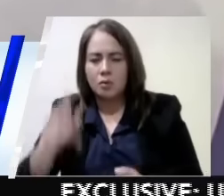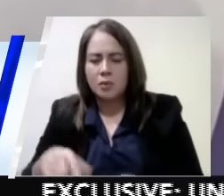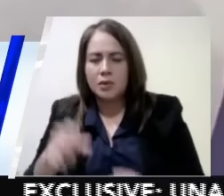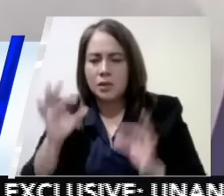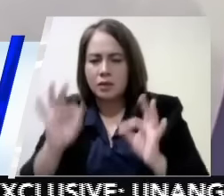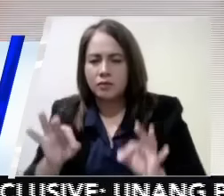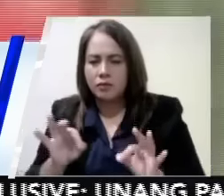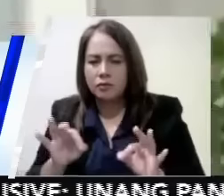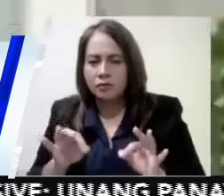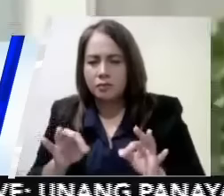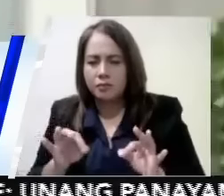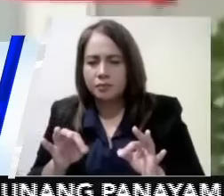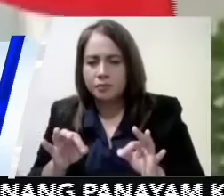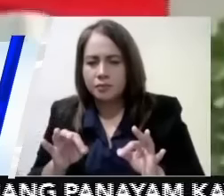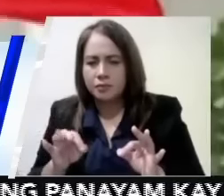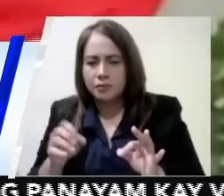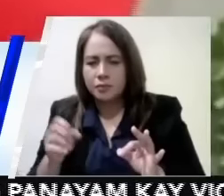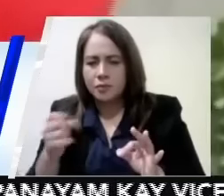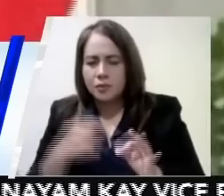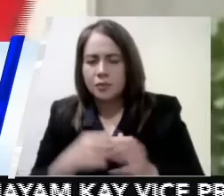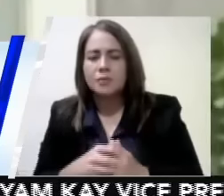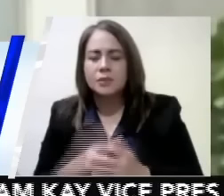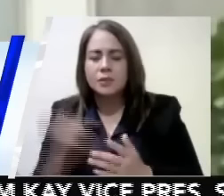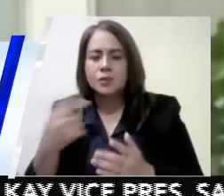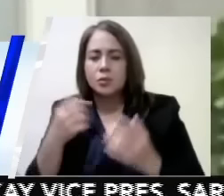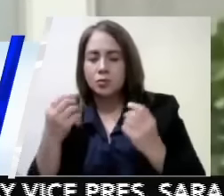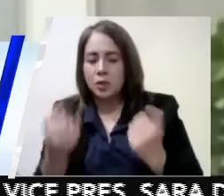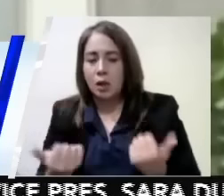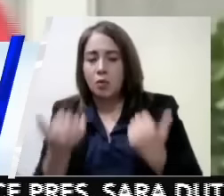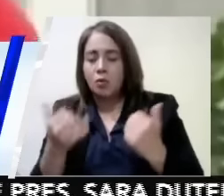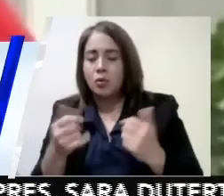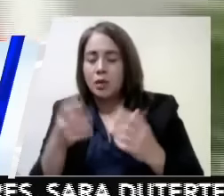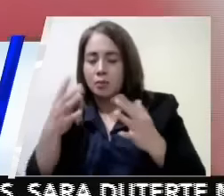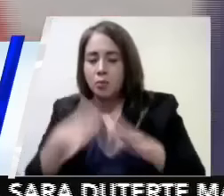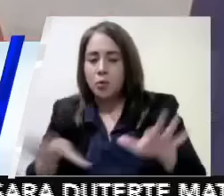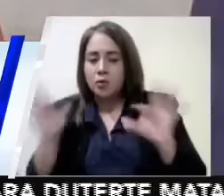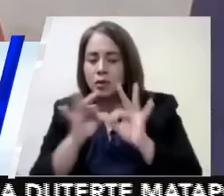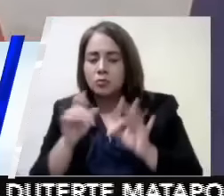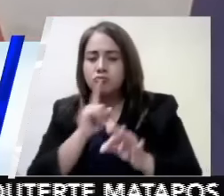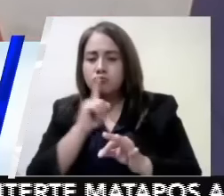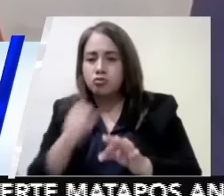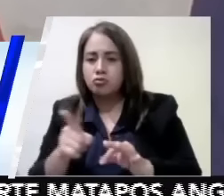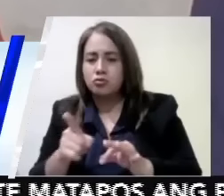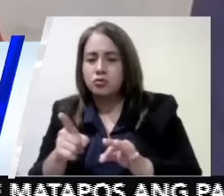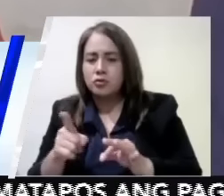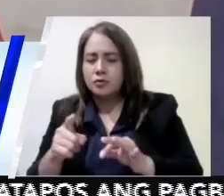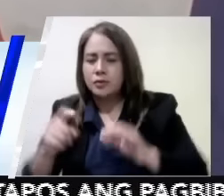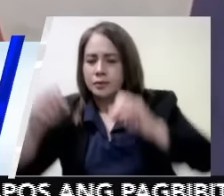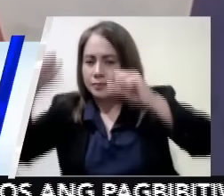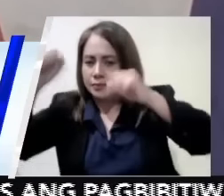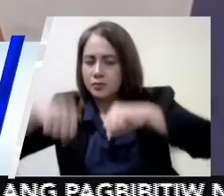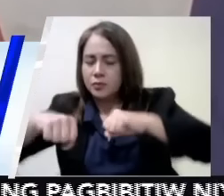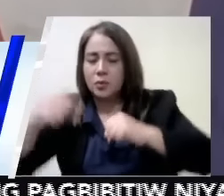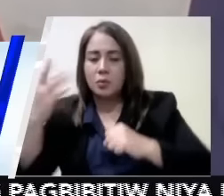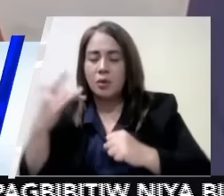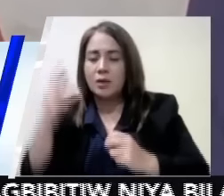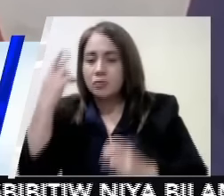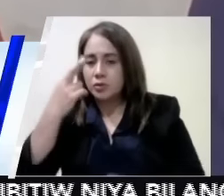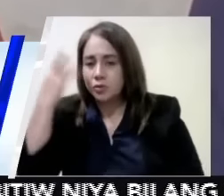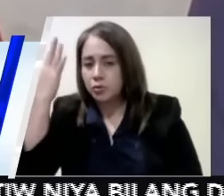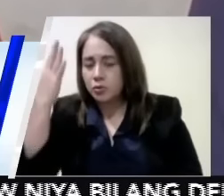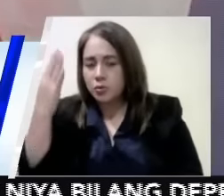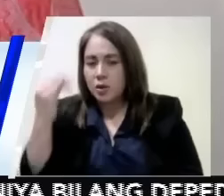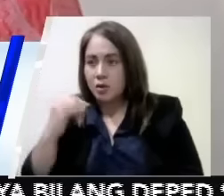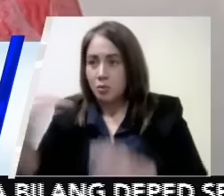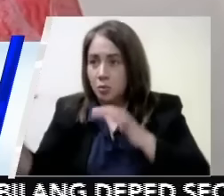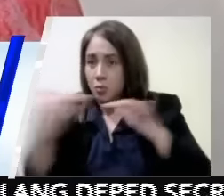ng matino ba. Lalong higit daw na kailangan ngayon ang tunay na diplomasya. Hindi dahilan na magkagera dahil may nawalan